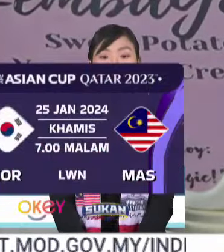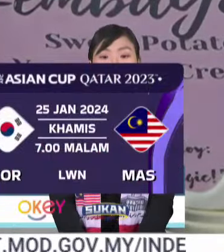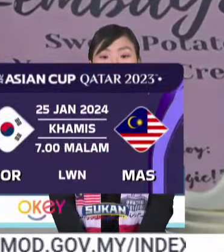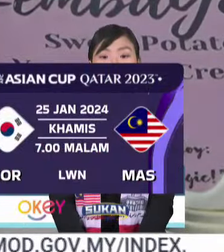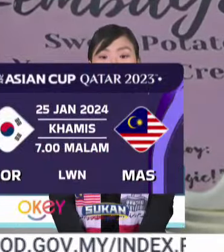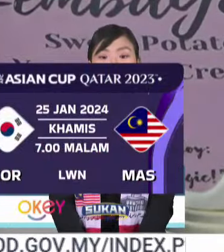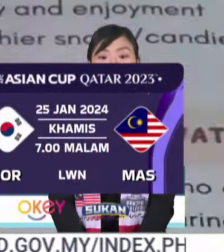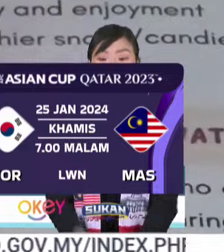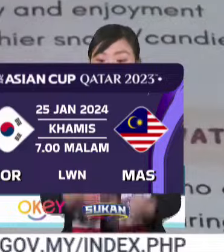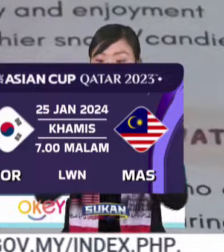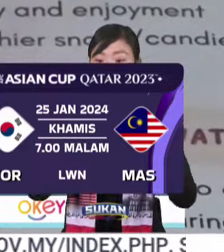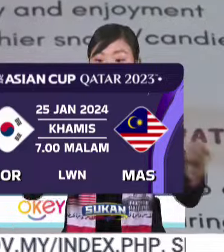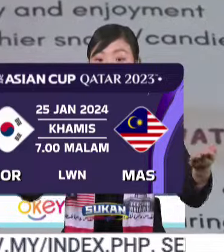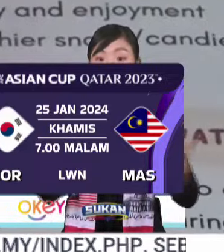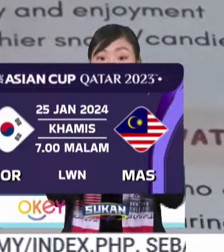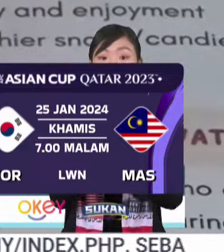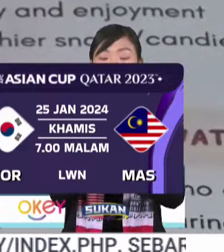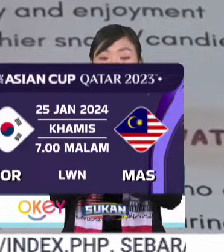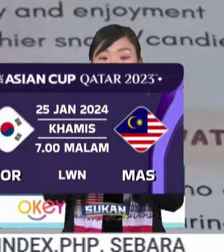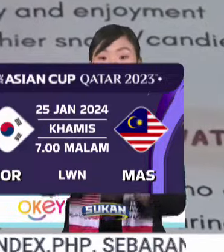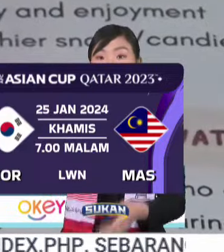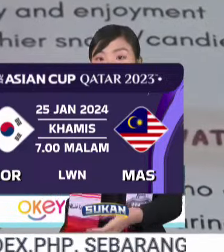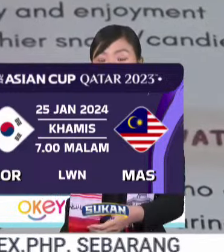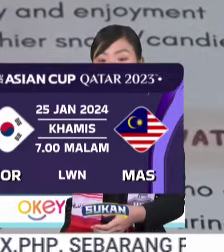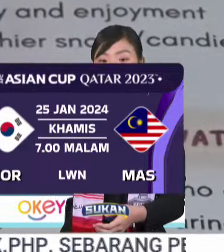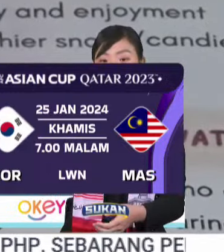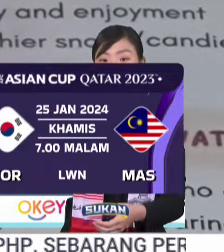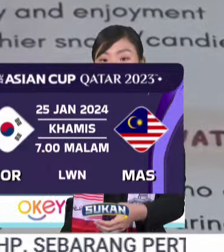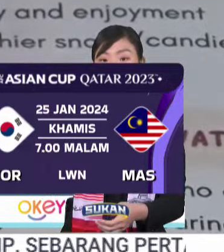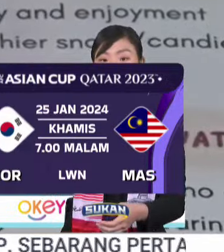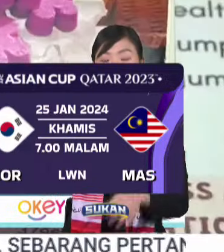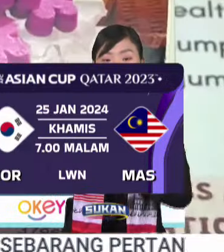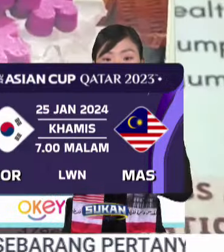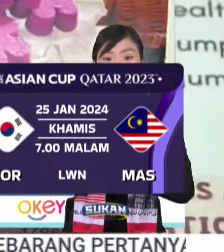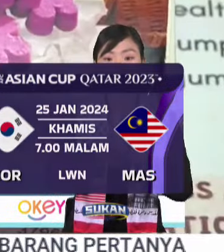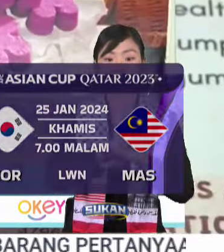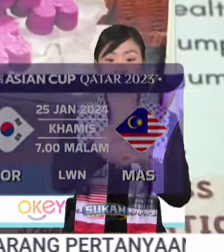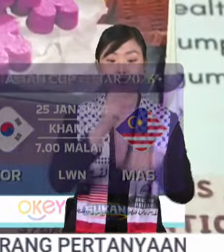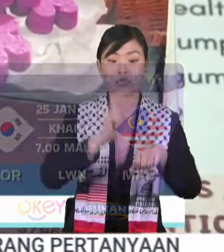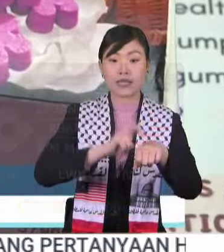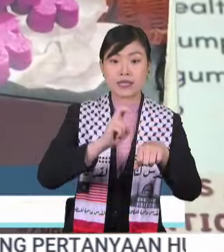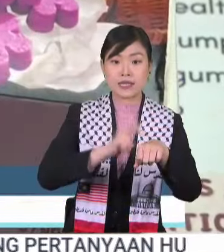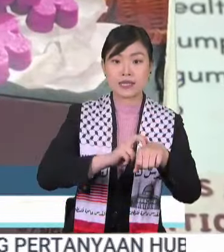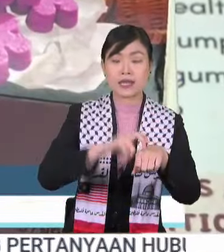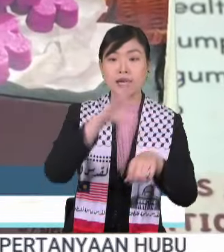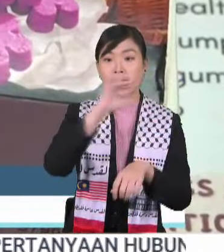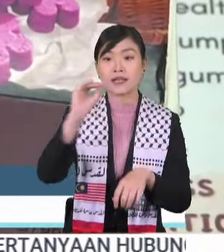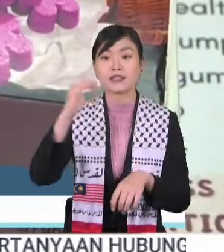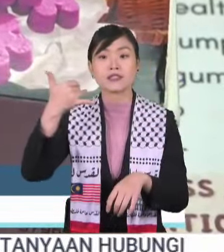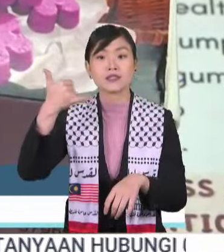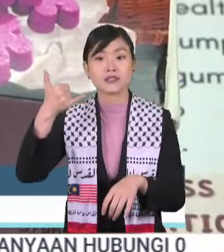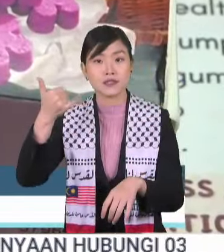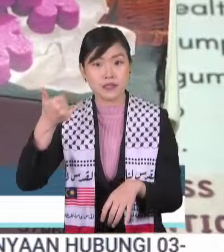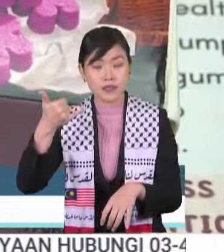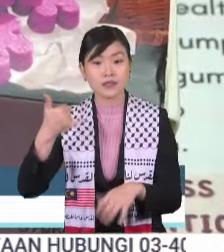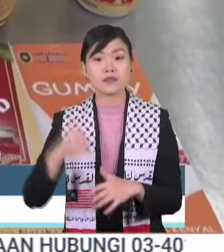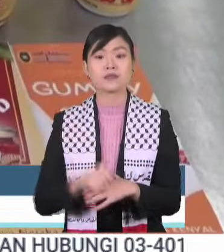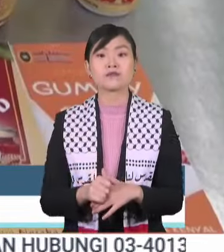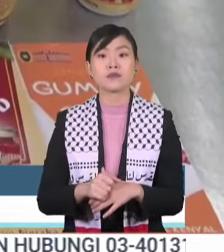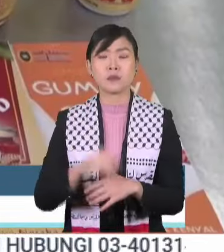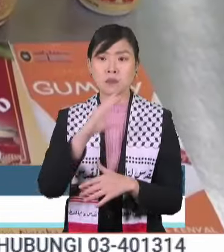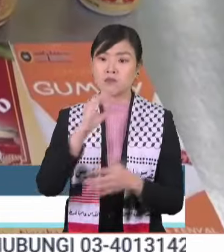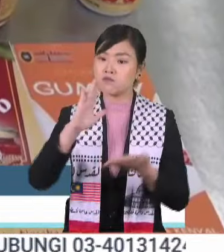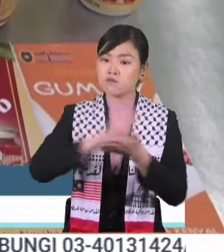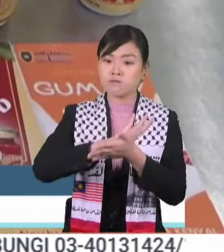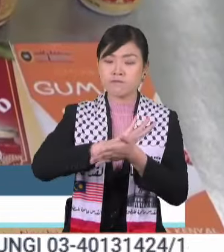antara inovasi produk aiskrim lembayo ituu aiskrim berperisa keledek campuran yogurt sweet tato bangkit berbola ubi keledek berkeju dan